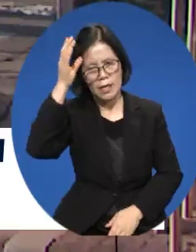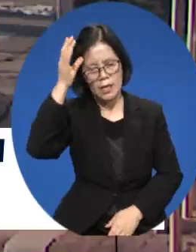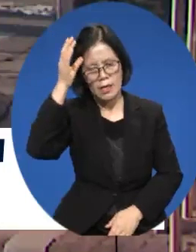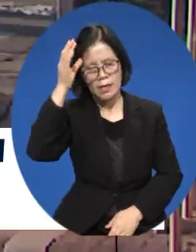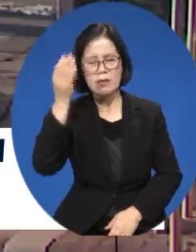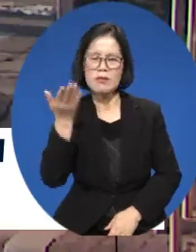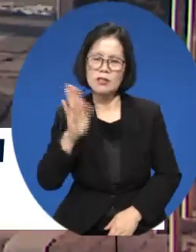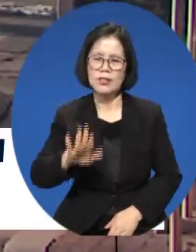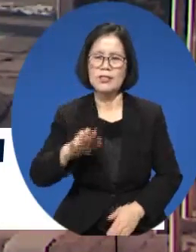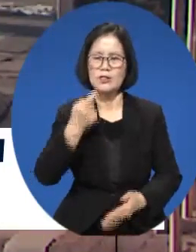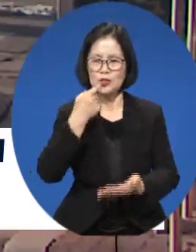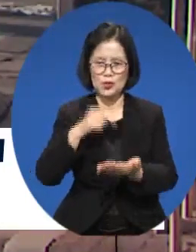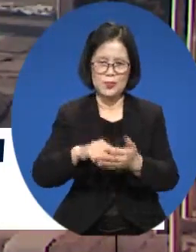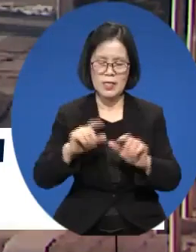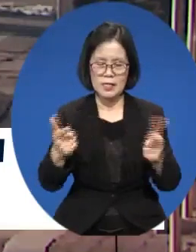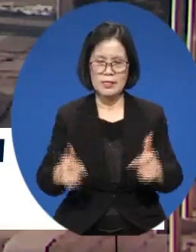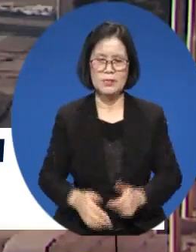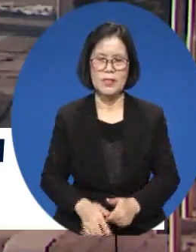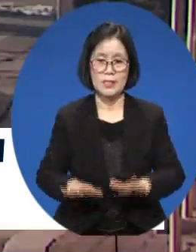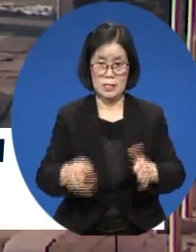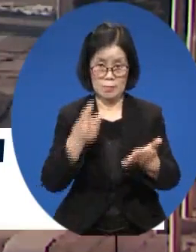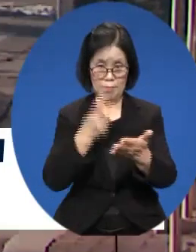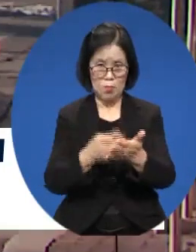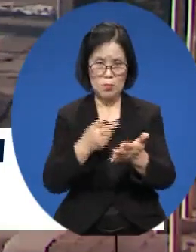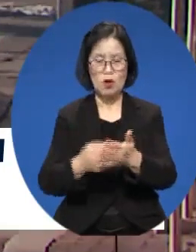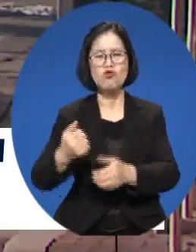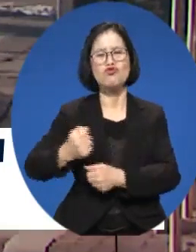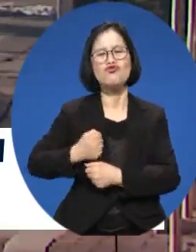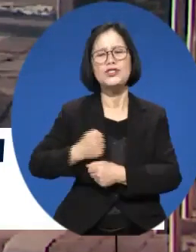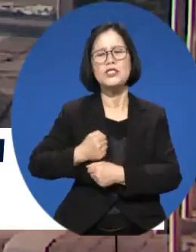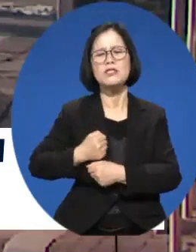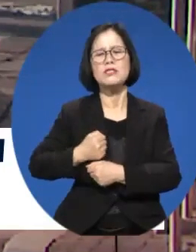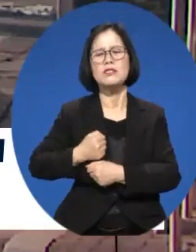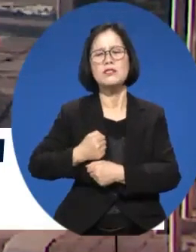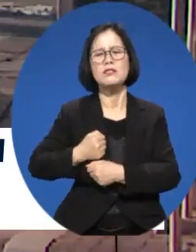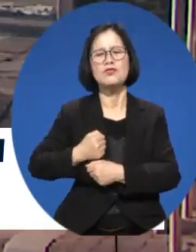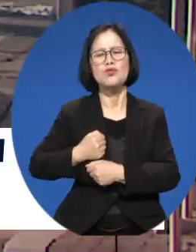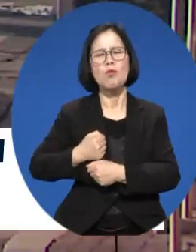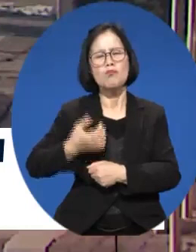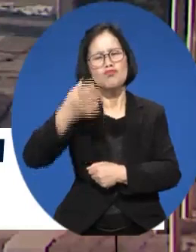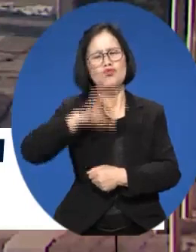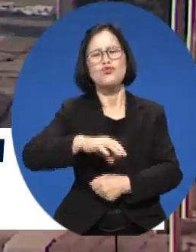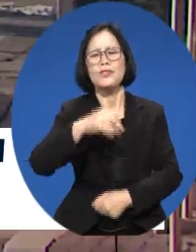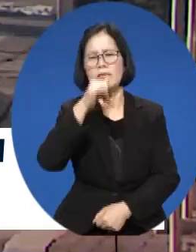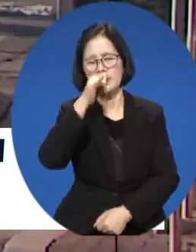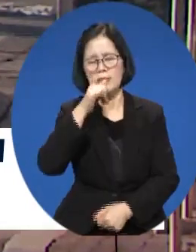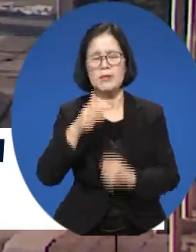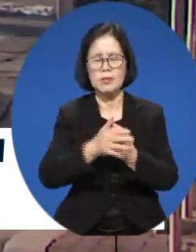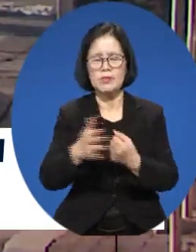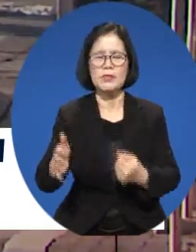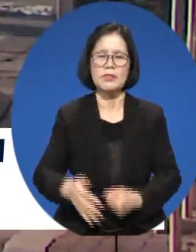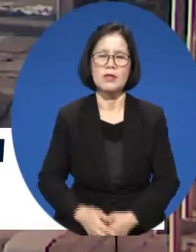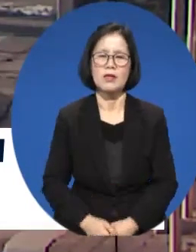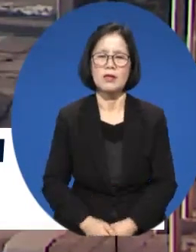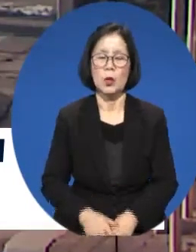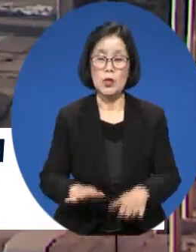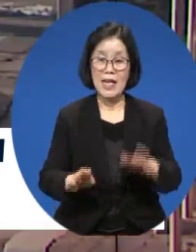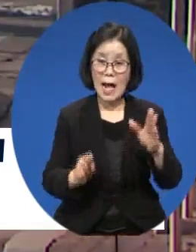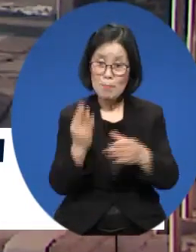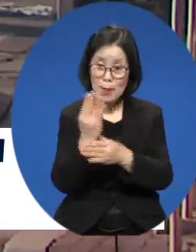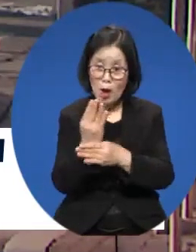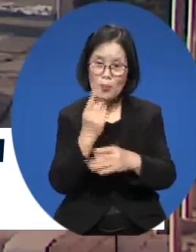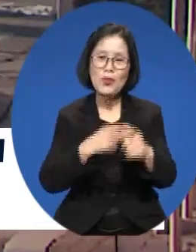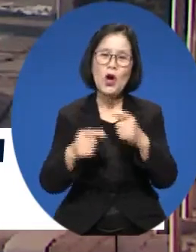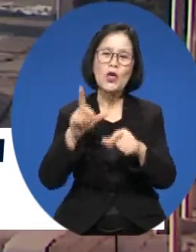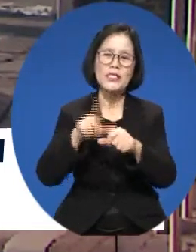쉽지 않습니다 현행 법을 보면 군이 절대적으로 유리한 구조를 갖고 있기 때문입니다 오늘 한 뼘 더 에서는